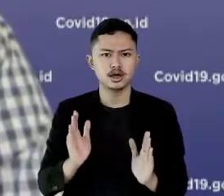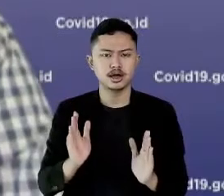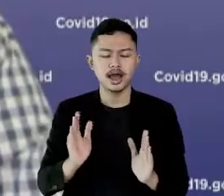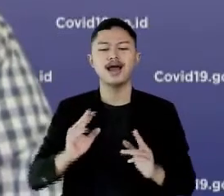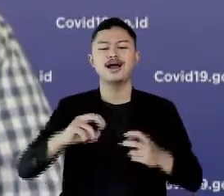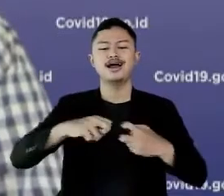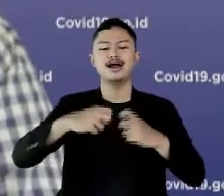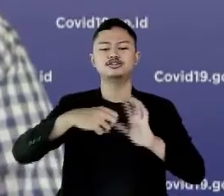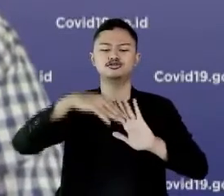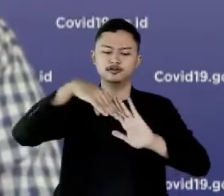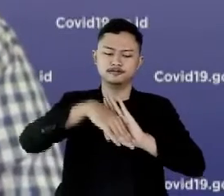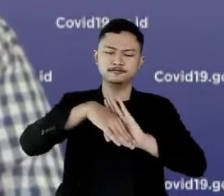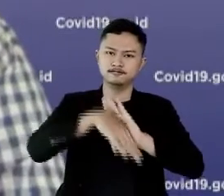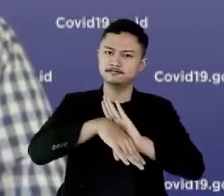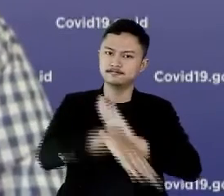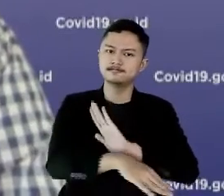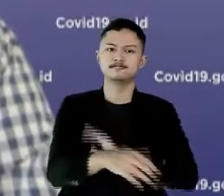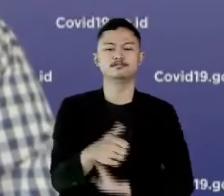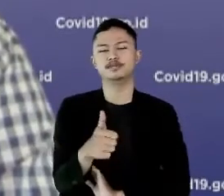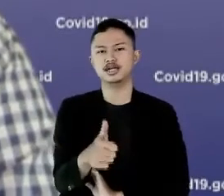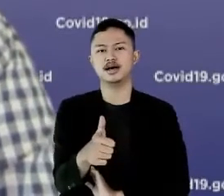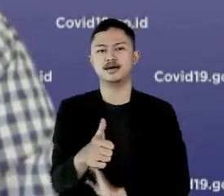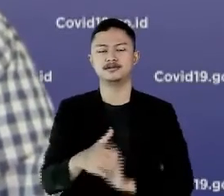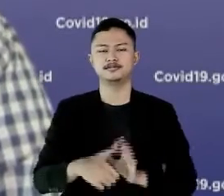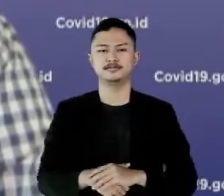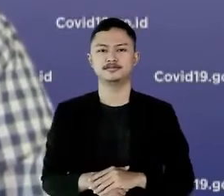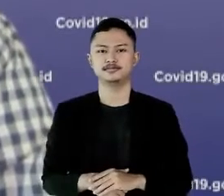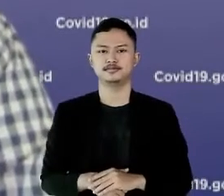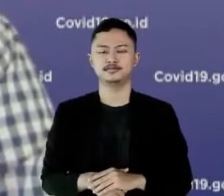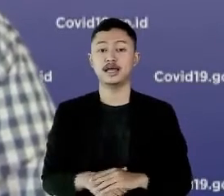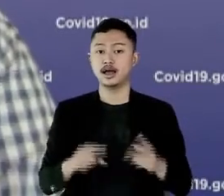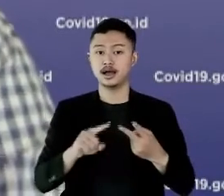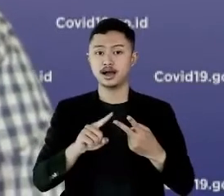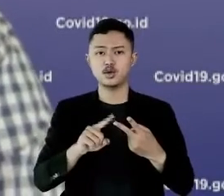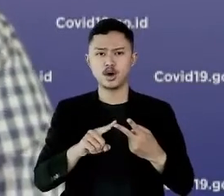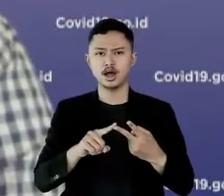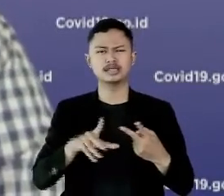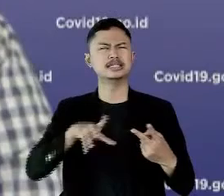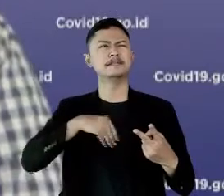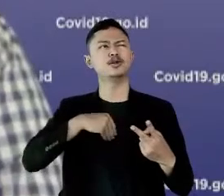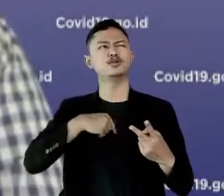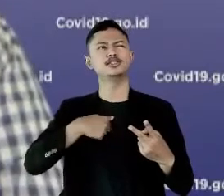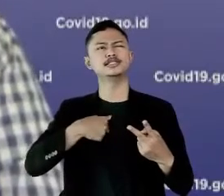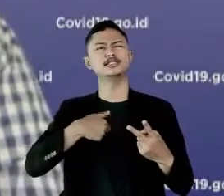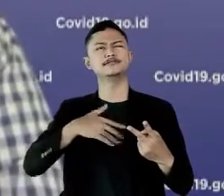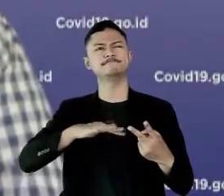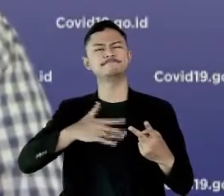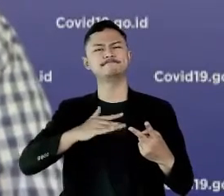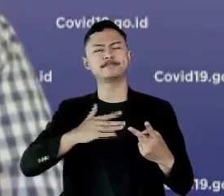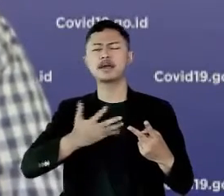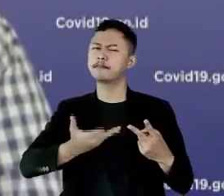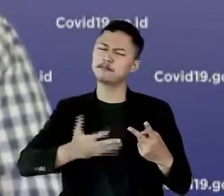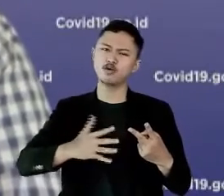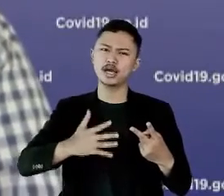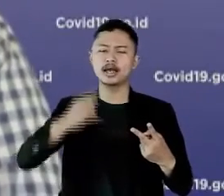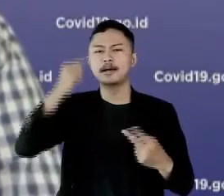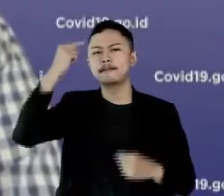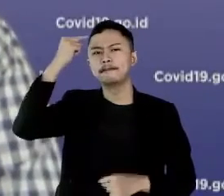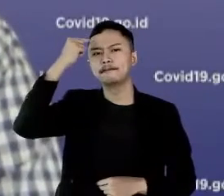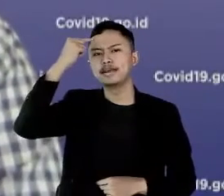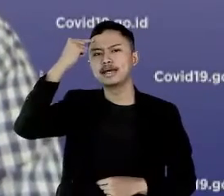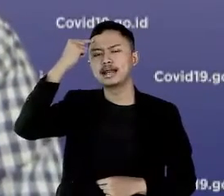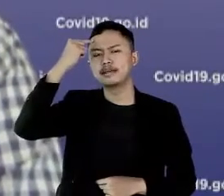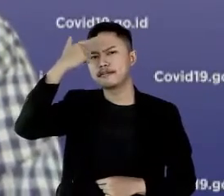menekan angka kasus, ya. Dan kedua, menurut saya kita harus menanamkanlah dalam pikiran